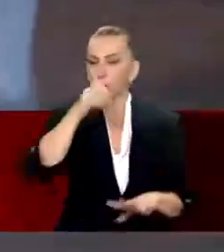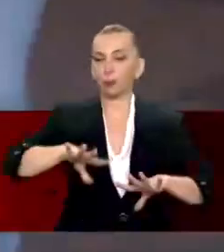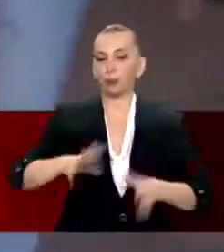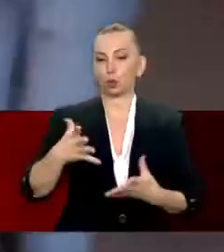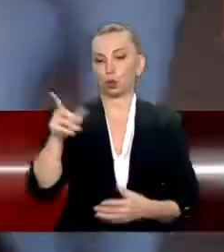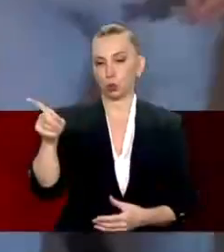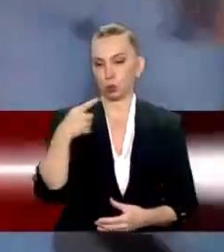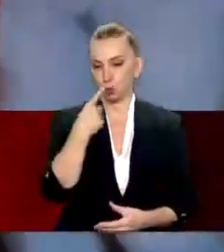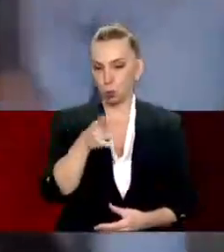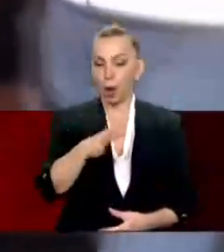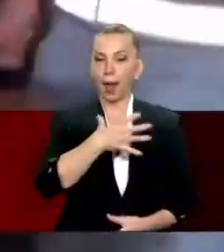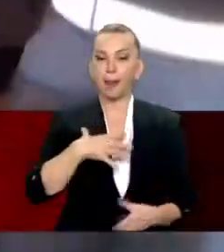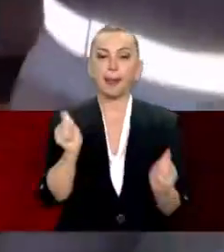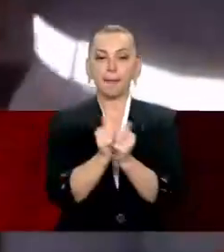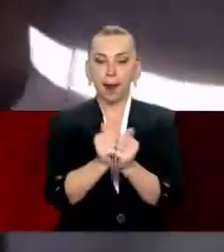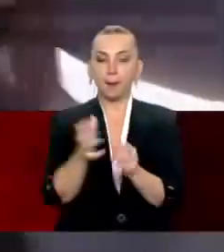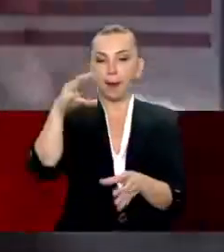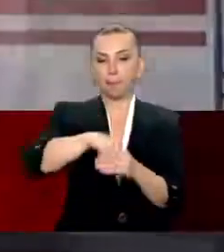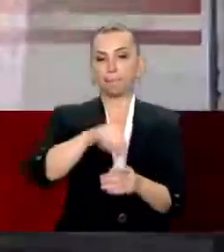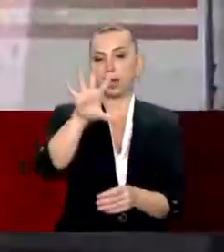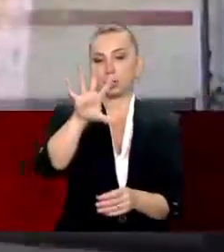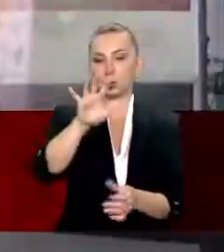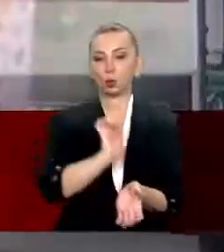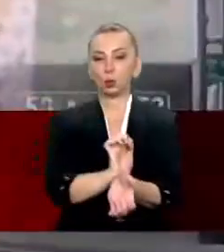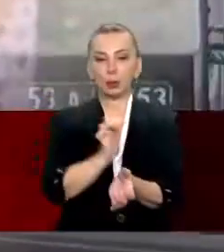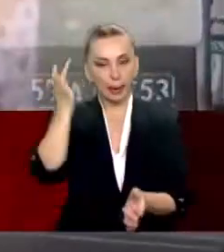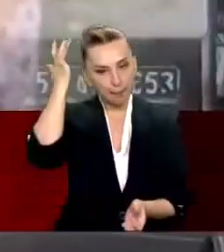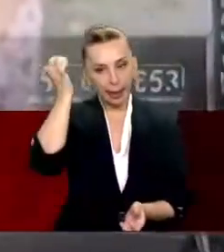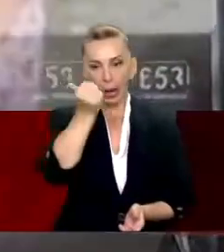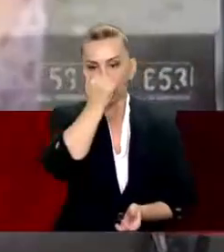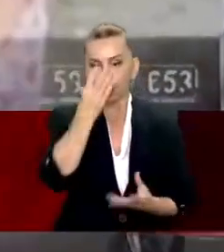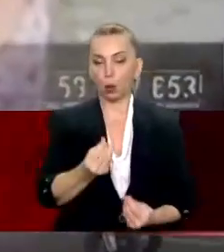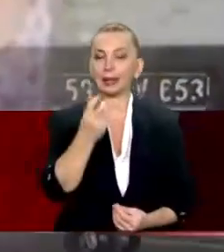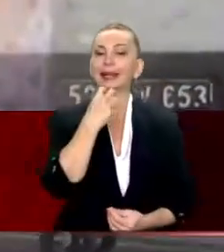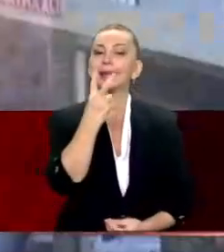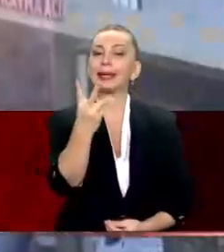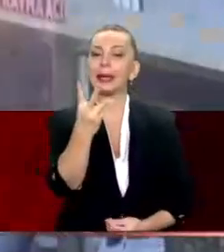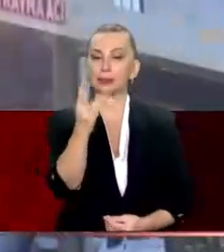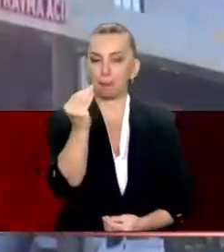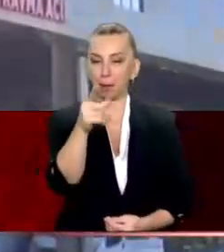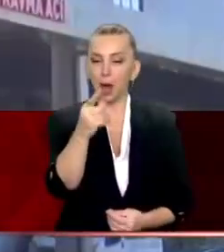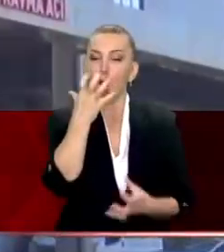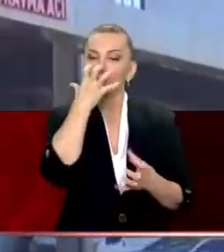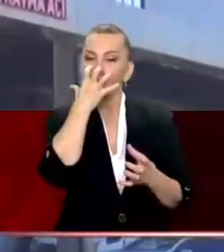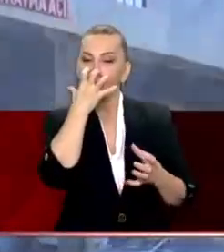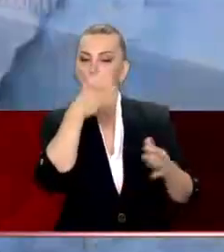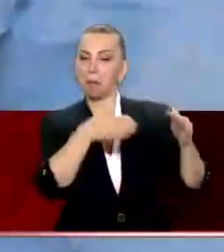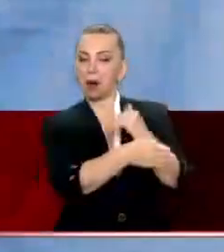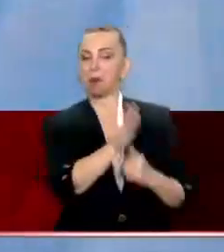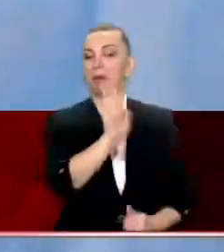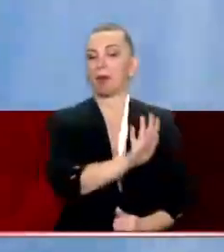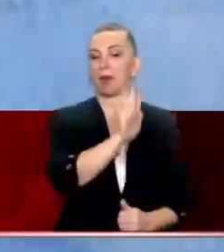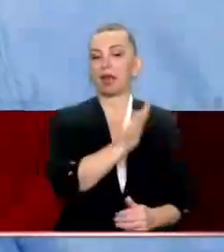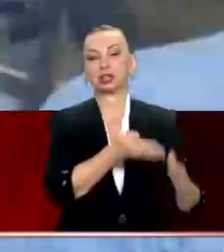Anneyle birlikte 5 kişi tutuklandı. Beyin kanaması geçiren 2 yaşındaki Sıla ise yoğun bakımdan çıkamadı.